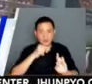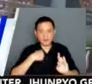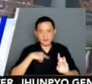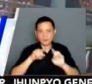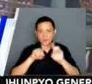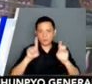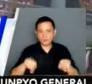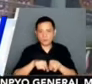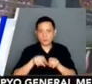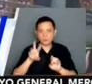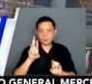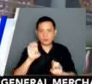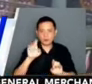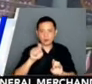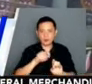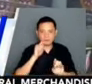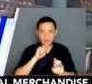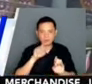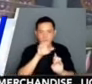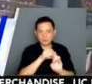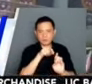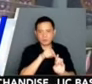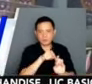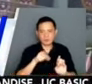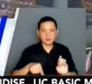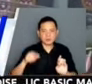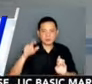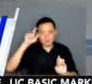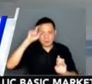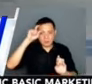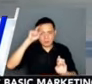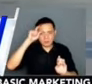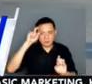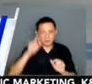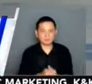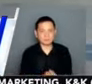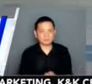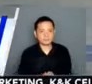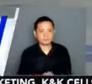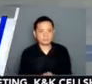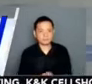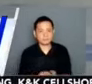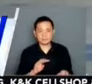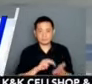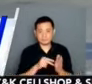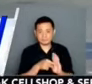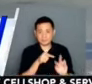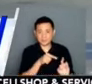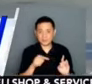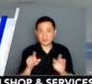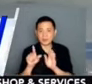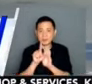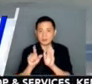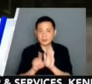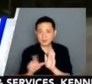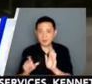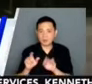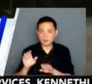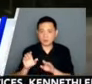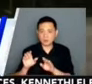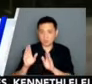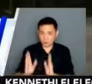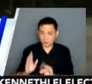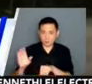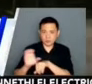Kibuloy. Ayon sa ilang miyembro ng KOJC, pinagbawalan maging ang kanilang mga legal counsel na makapasok sa nasabing kathedral. Kaninang madaling